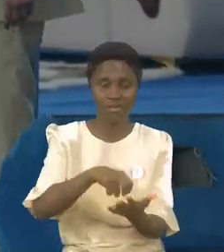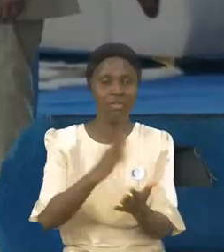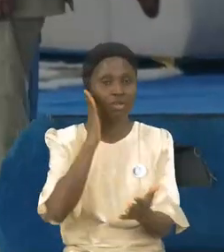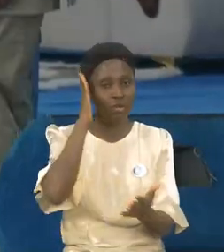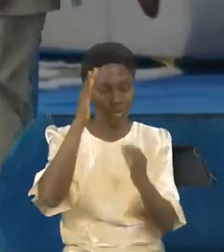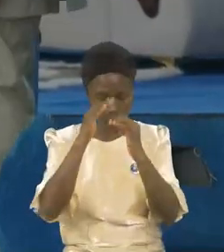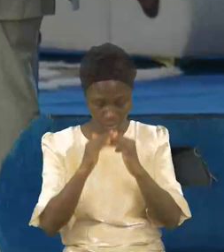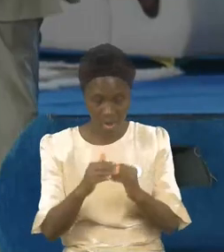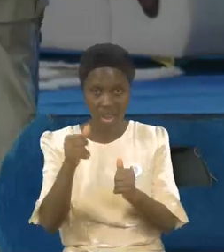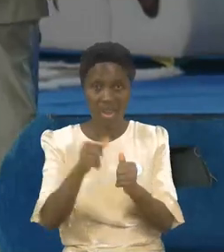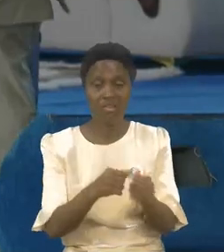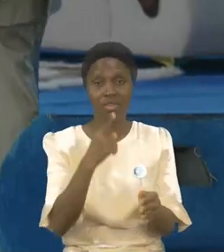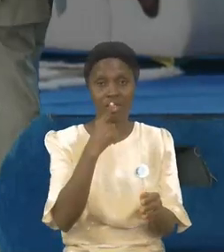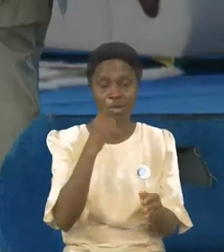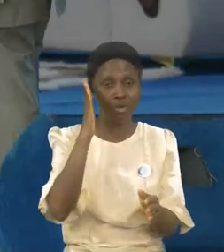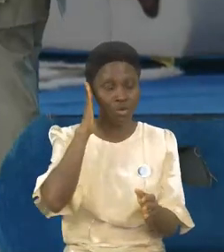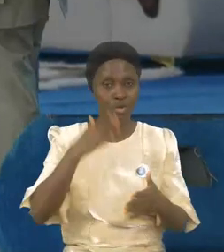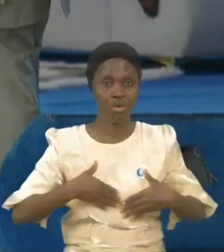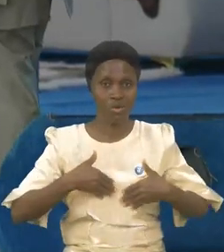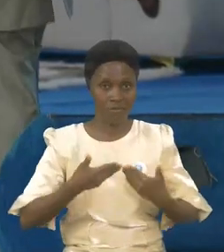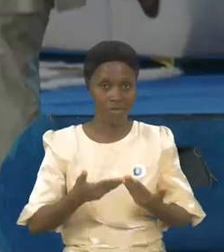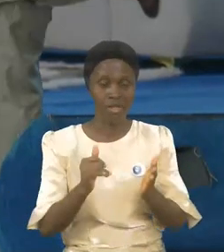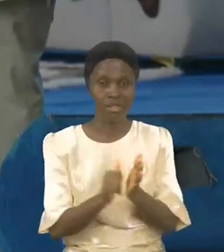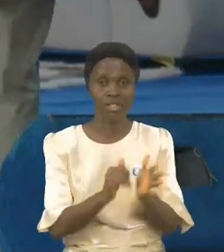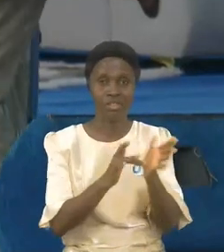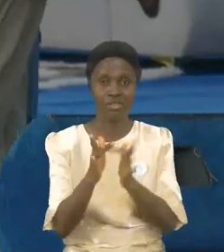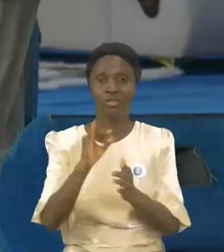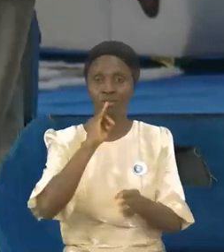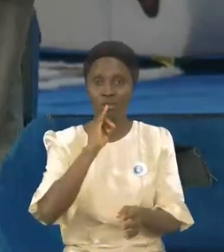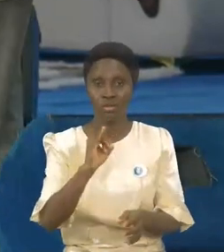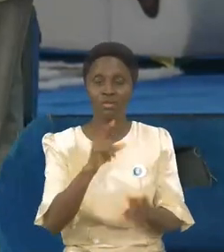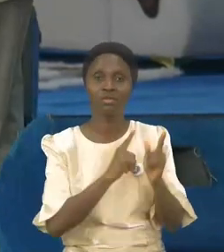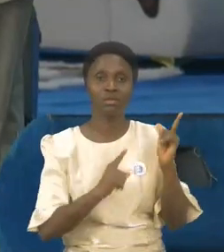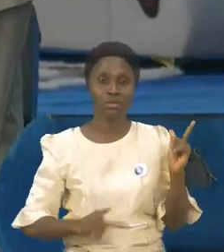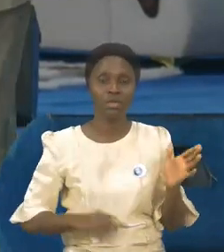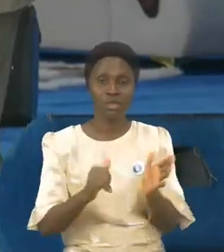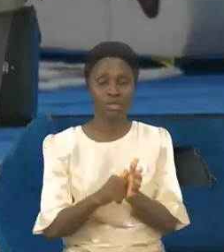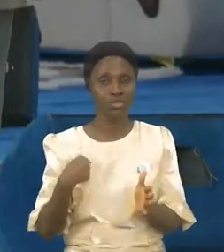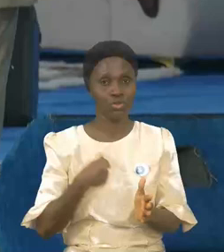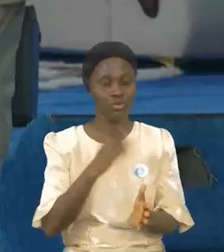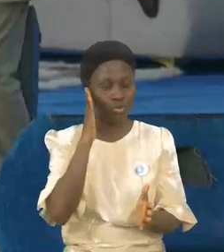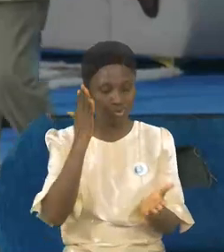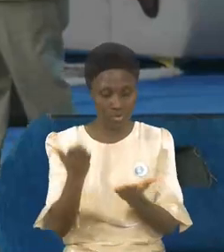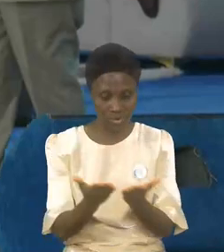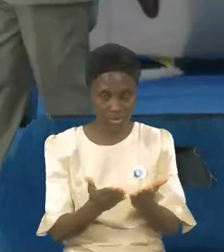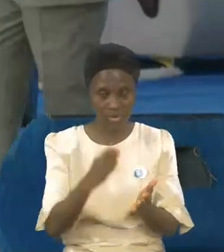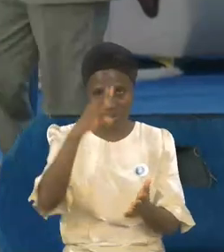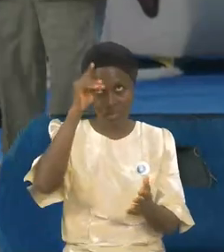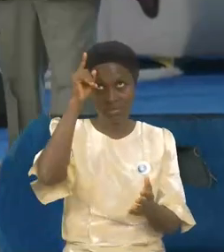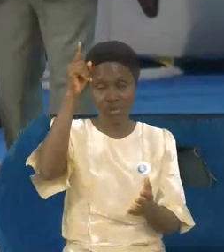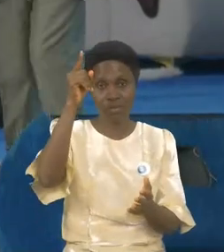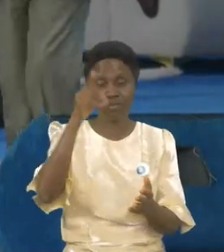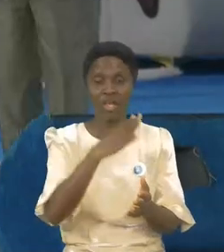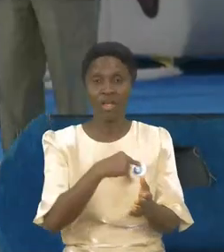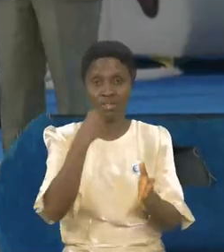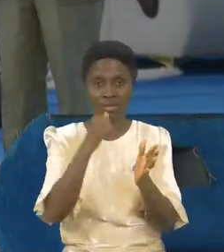le servirent. Finalement, tout genou fléchira et toute langue confessera que